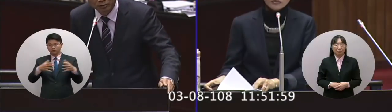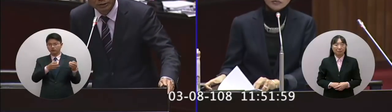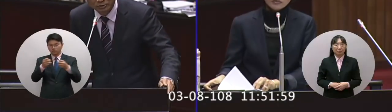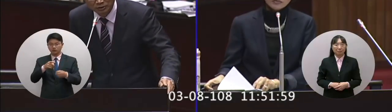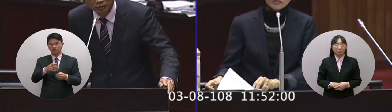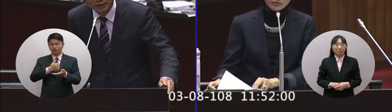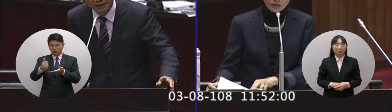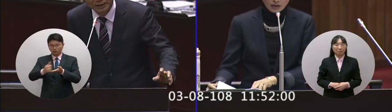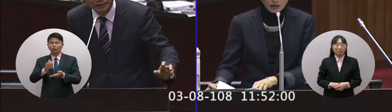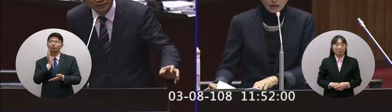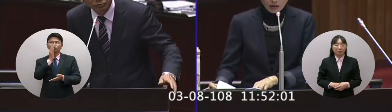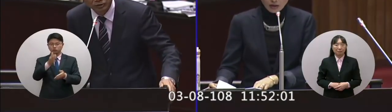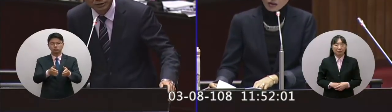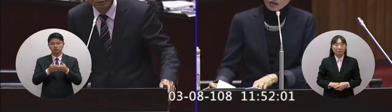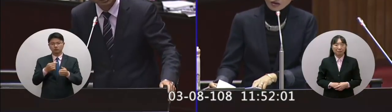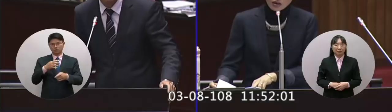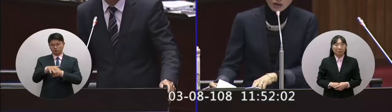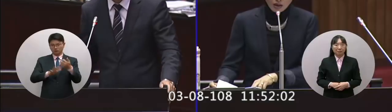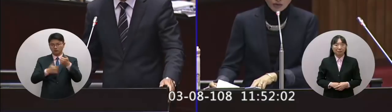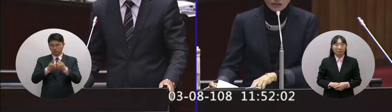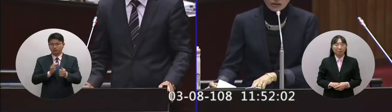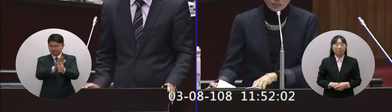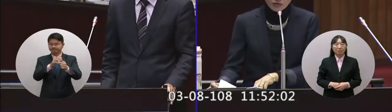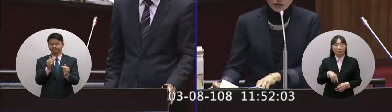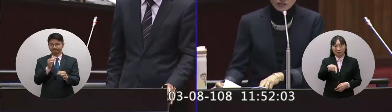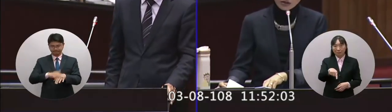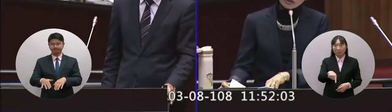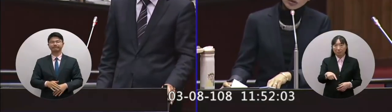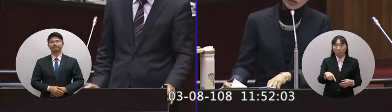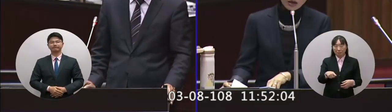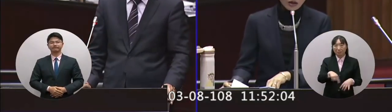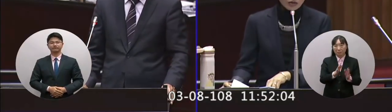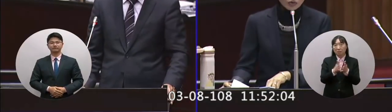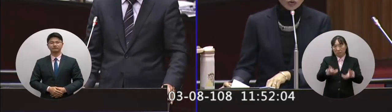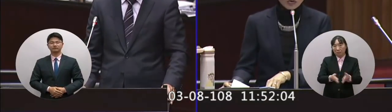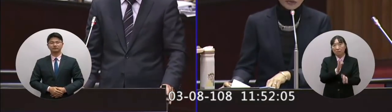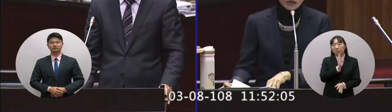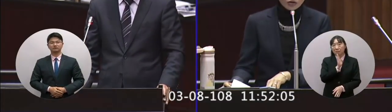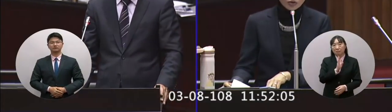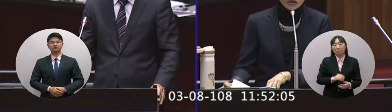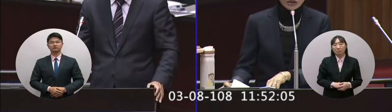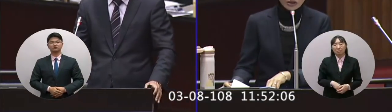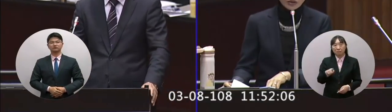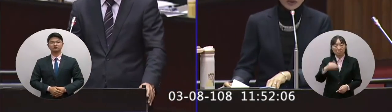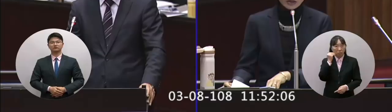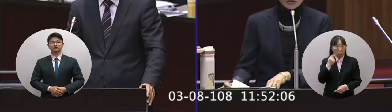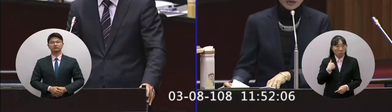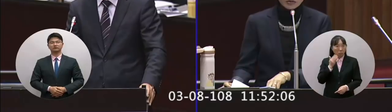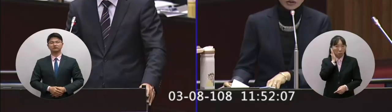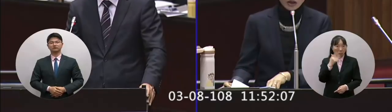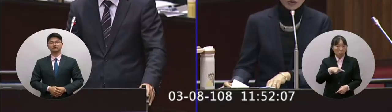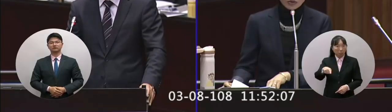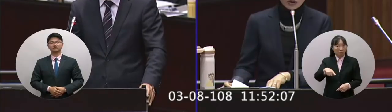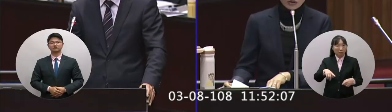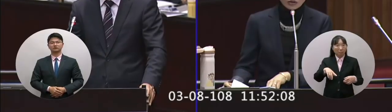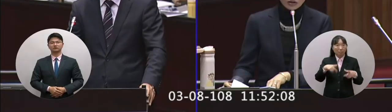货农委会就是会来全力协助。 好，我想这个部分也非常的重要哈。如果我们能够顺利的成为日本